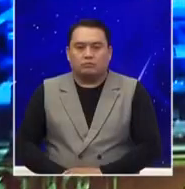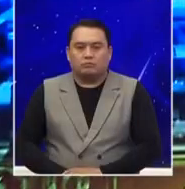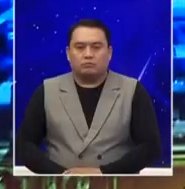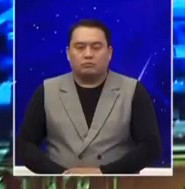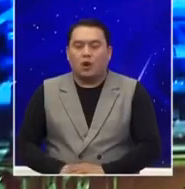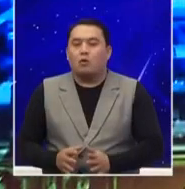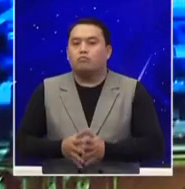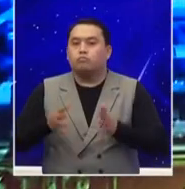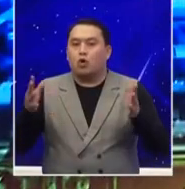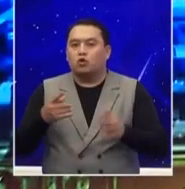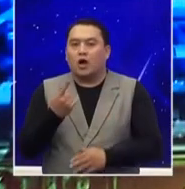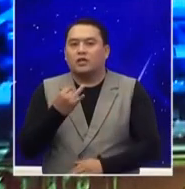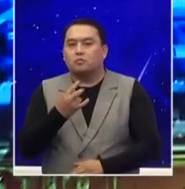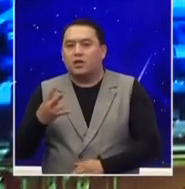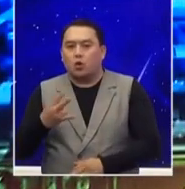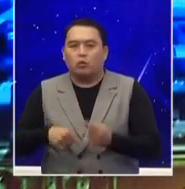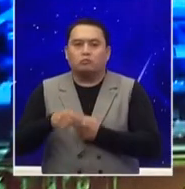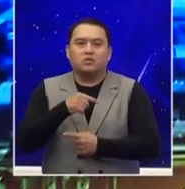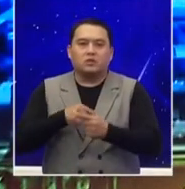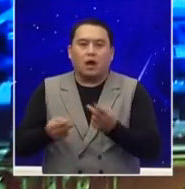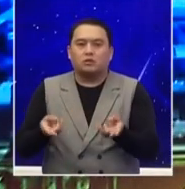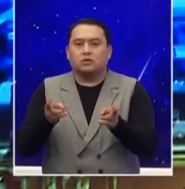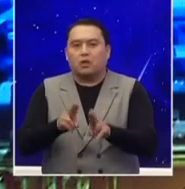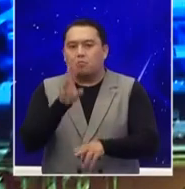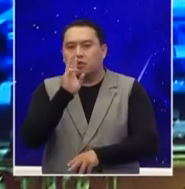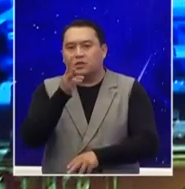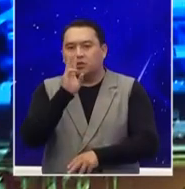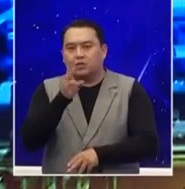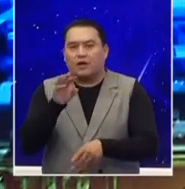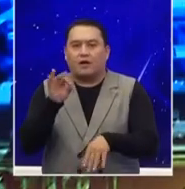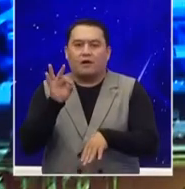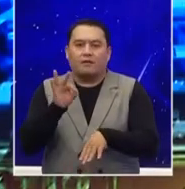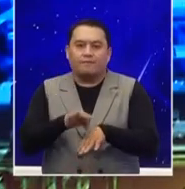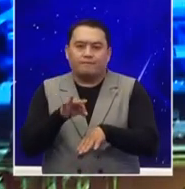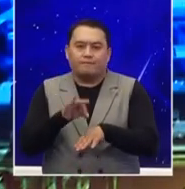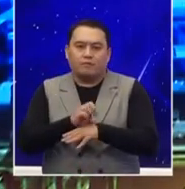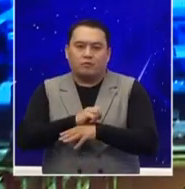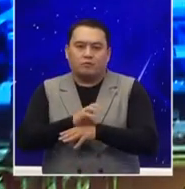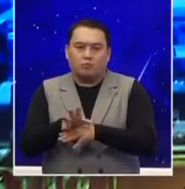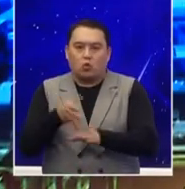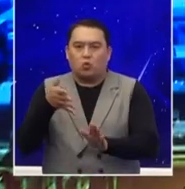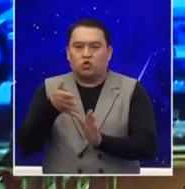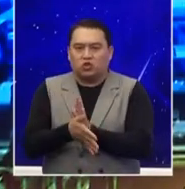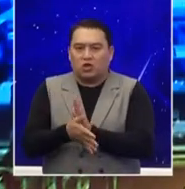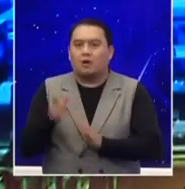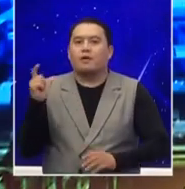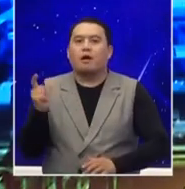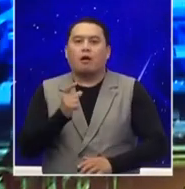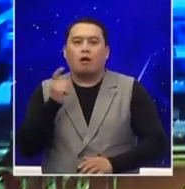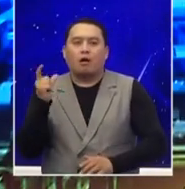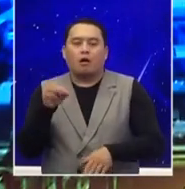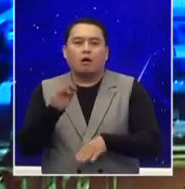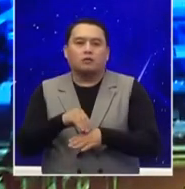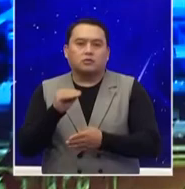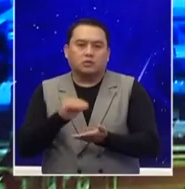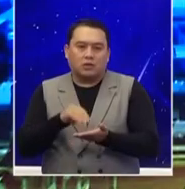свыше одного миллиона предпринимателей остались без заработка исакович 19 ущерб нанесен на экономике оценивается